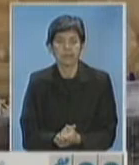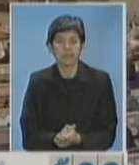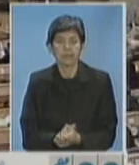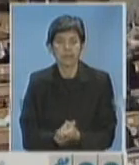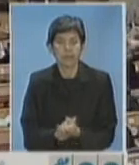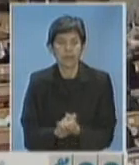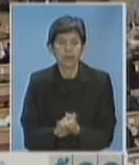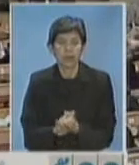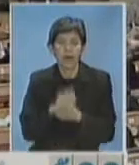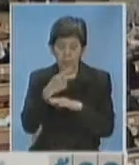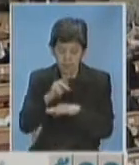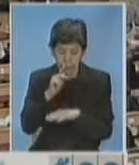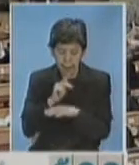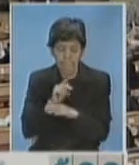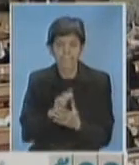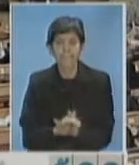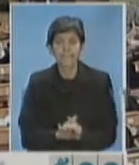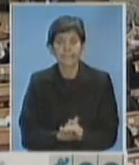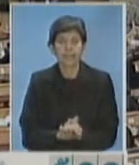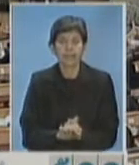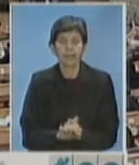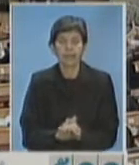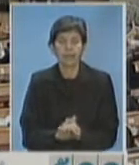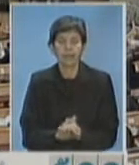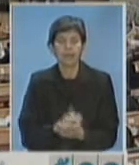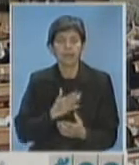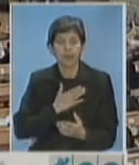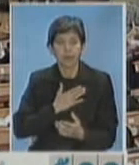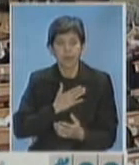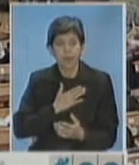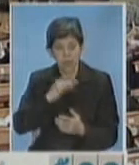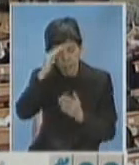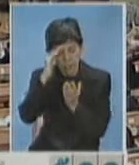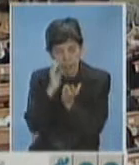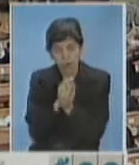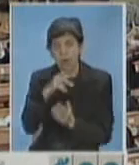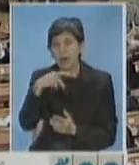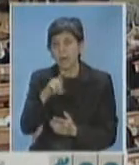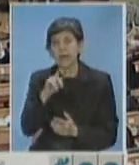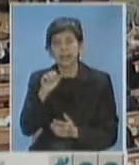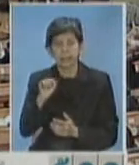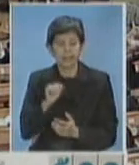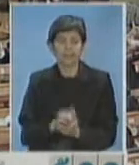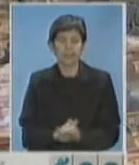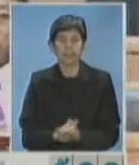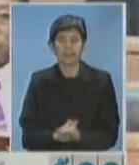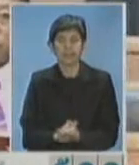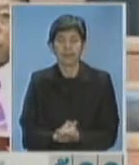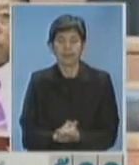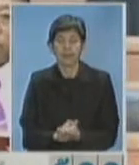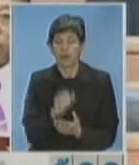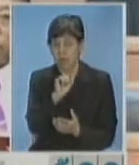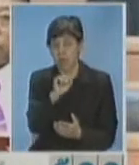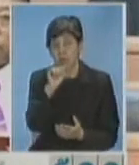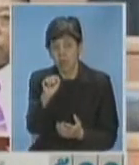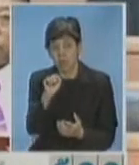กราบเรียนท่านประธานที่เคารพกระผมจ่าสิบตำรวจประสิทธิ์ชัยศรีษะสมา